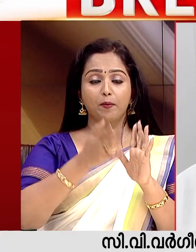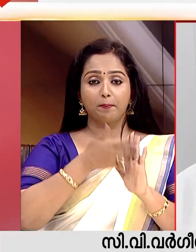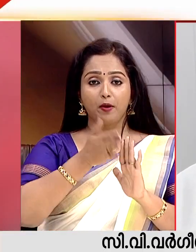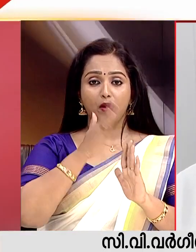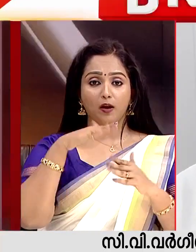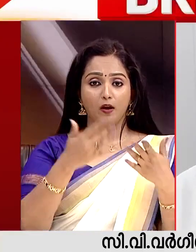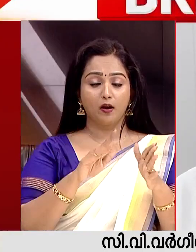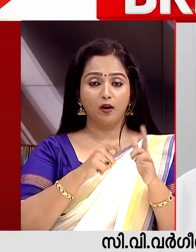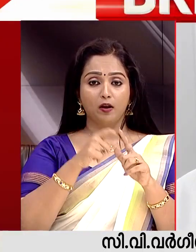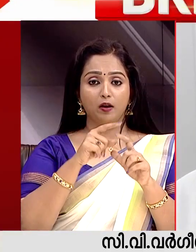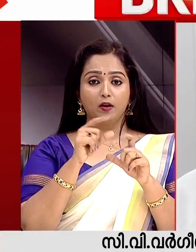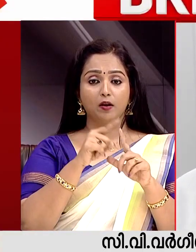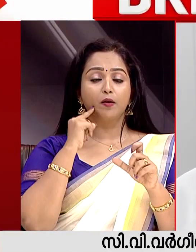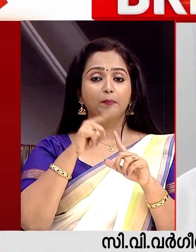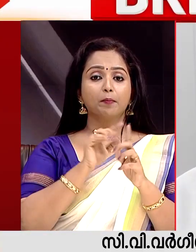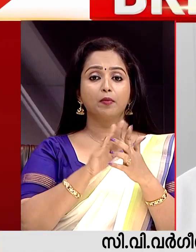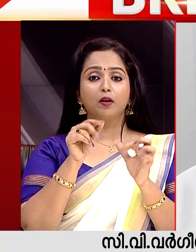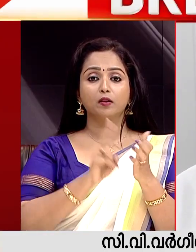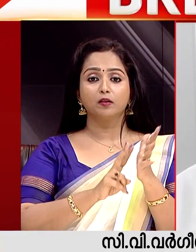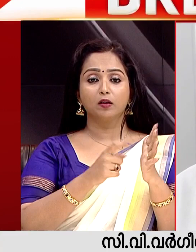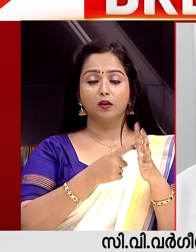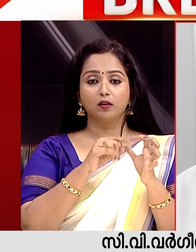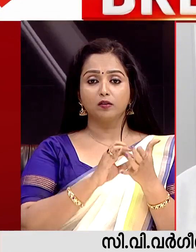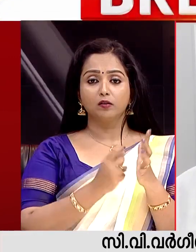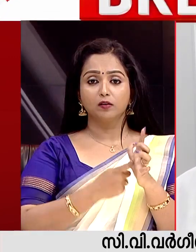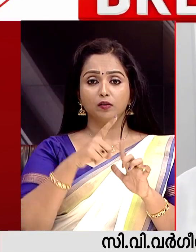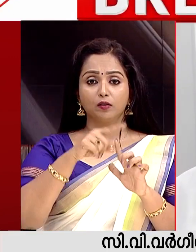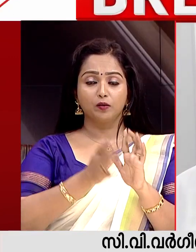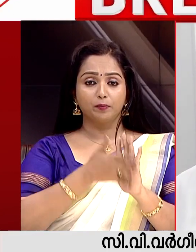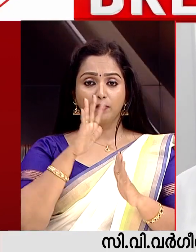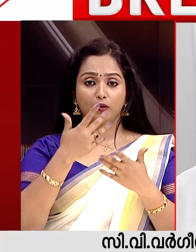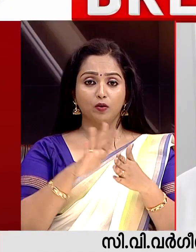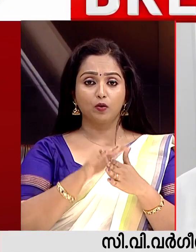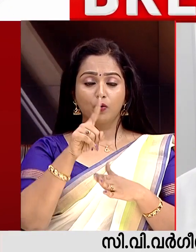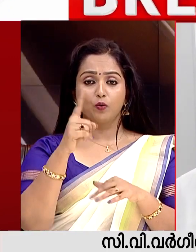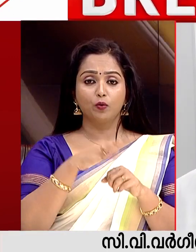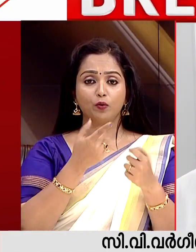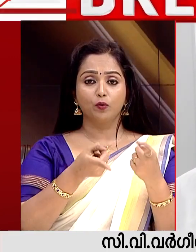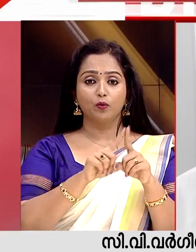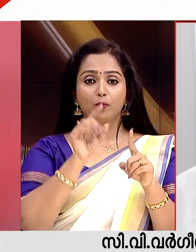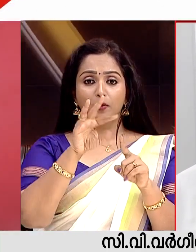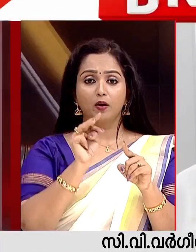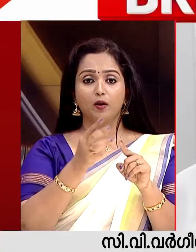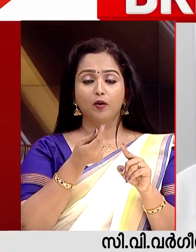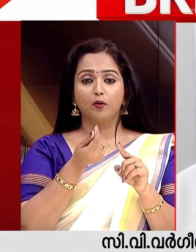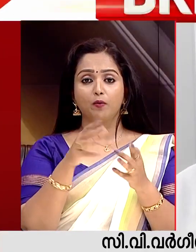കമ്പിത്താൻ എന്ന റിസോർട്ട് നിർമ്മാണം നടത്തുകയും പ്രതിദിനം ഒരു റൂമിന് 5000 രൂപ വാടക മേടിച്ചുകൊണ്ട്